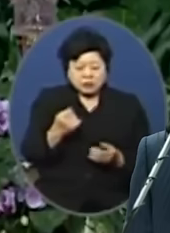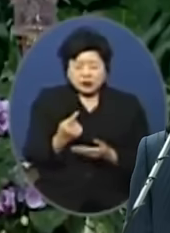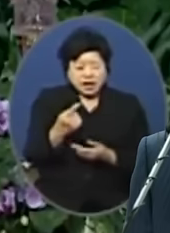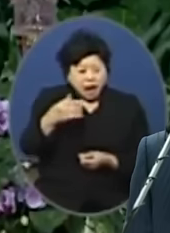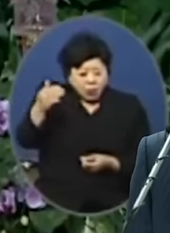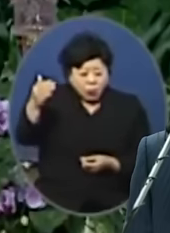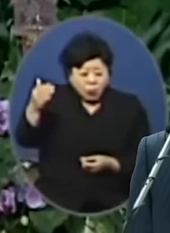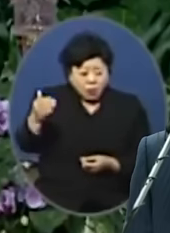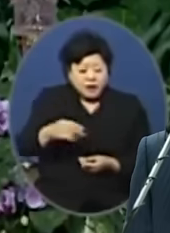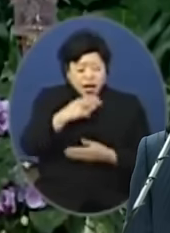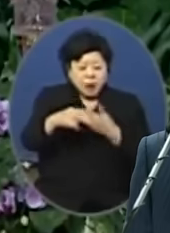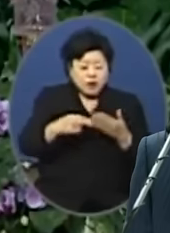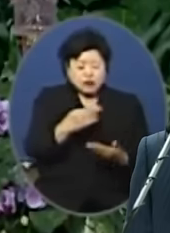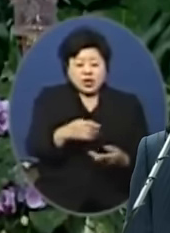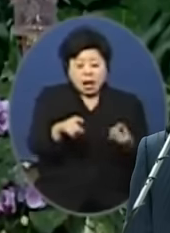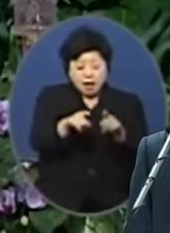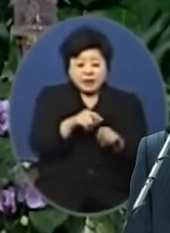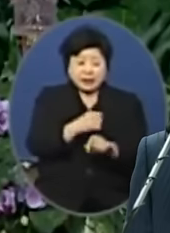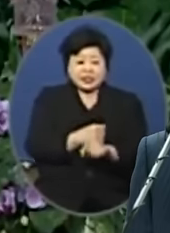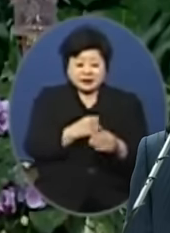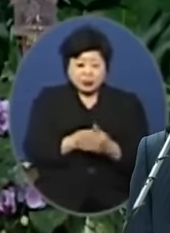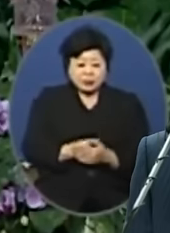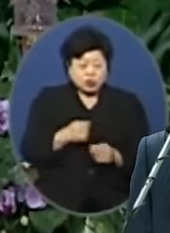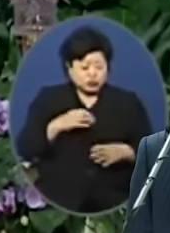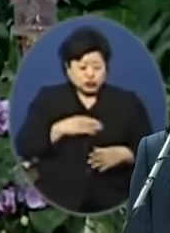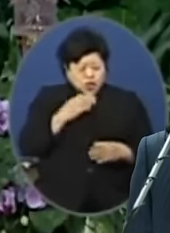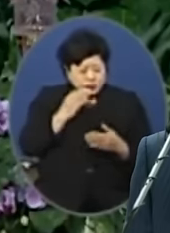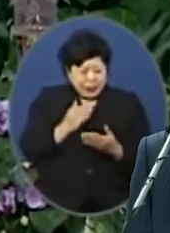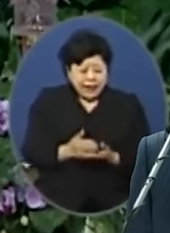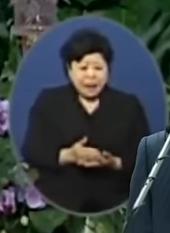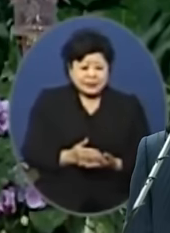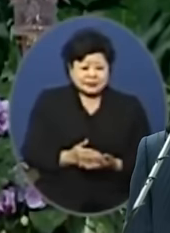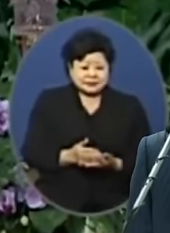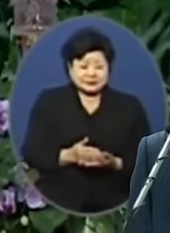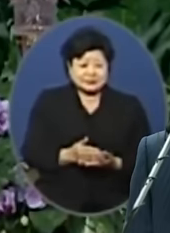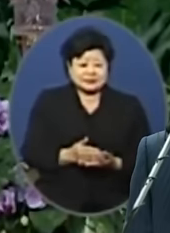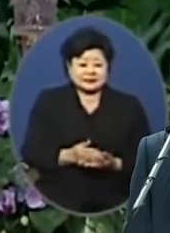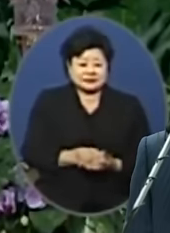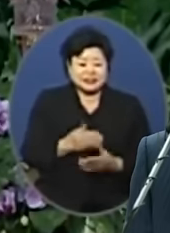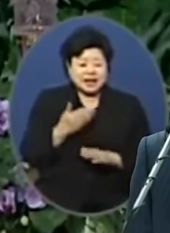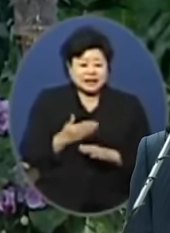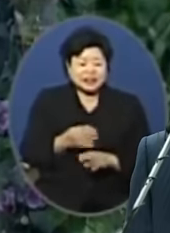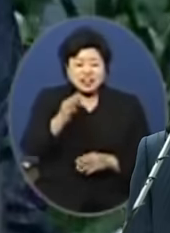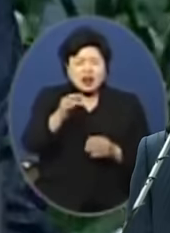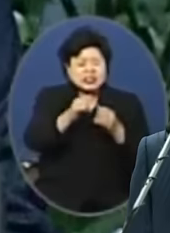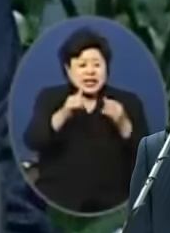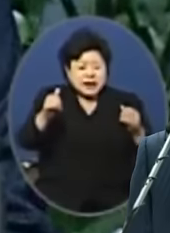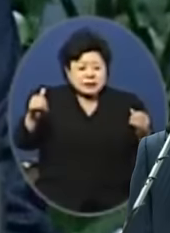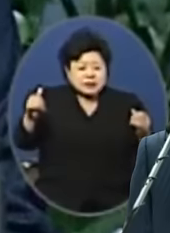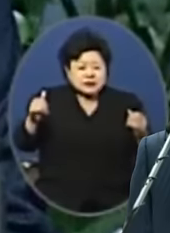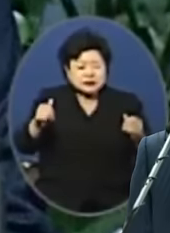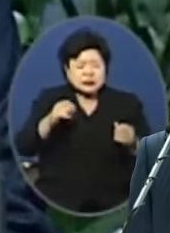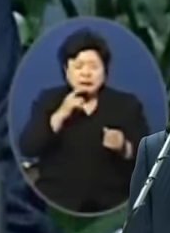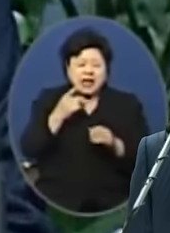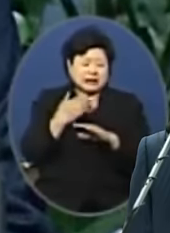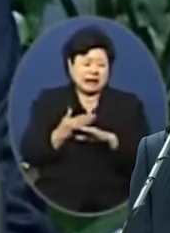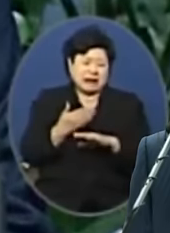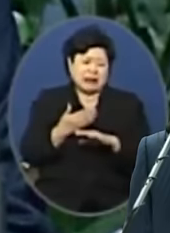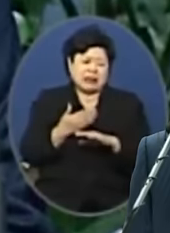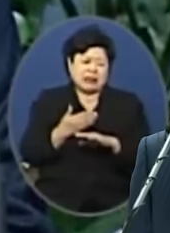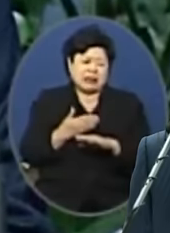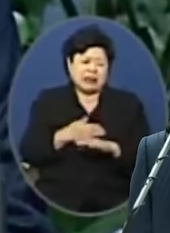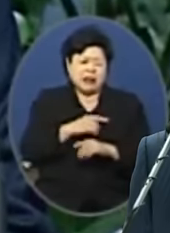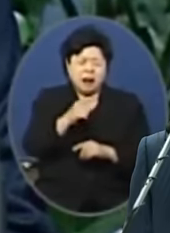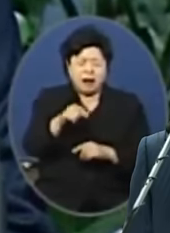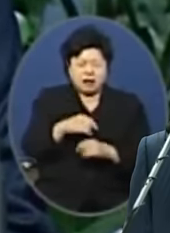떠났고 야훼는 우리와 함께 계시니 우리는 두려워하지 말라. 그런데 다른 열 사람은 그렇게 말 안 했습니다. 그 사람은